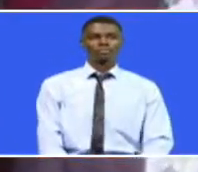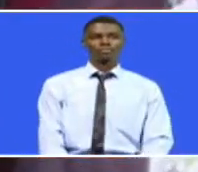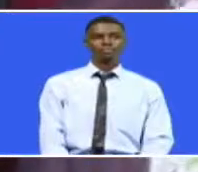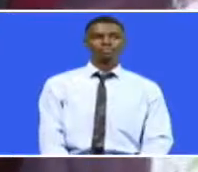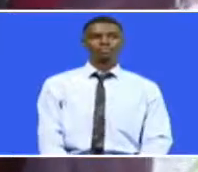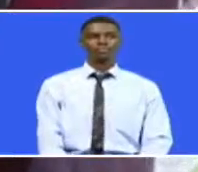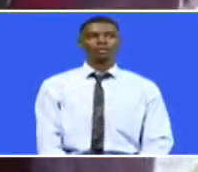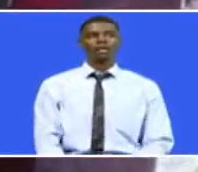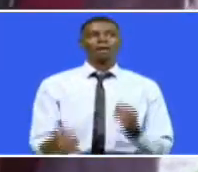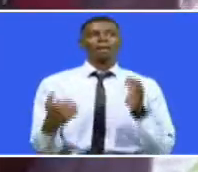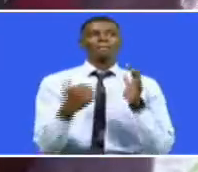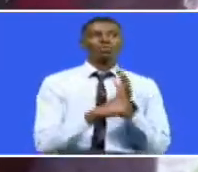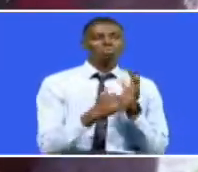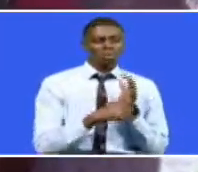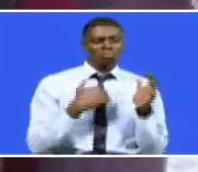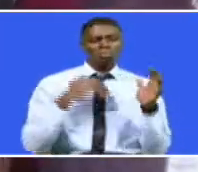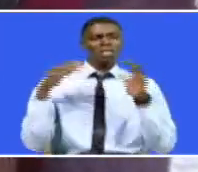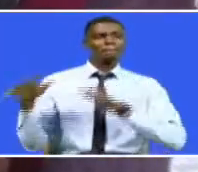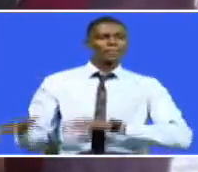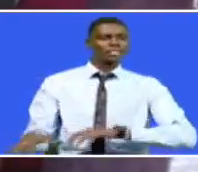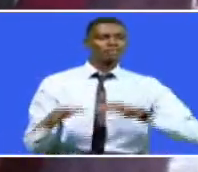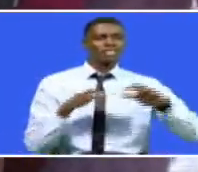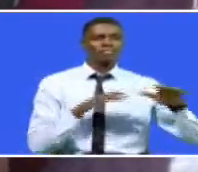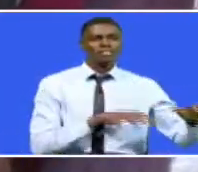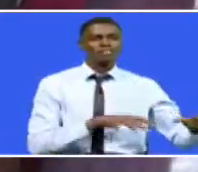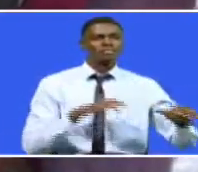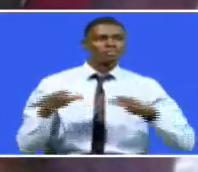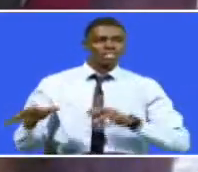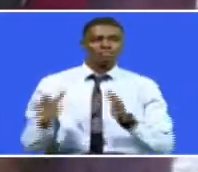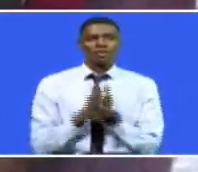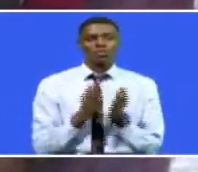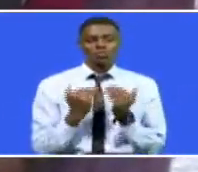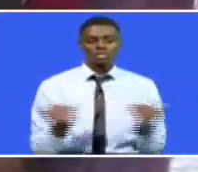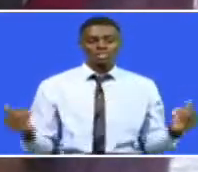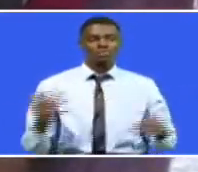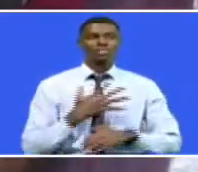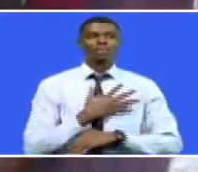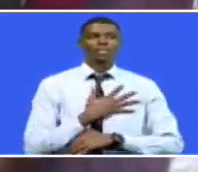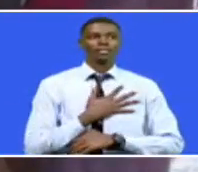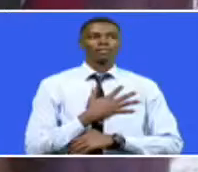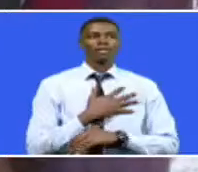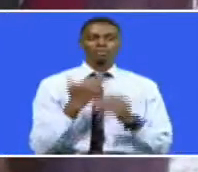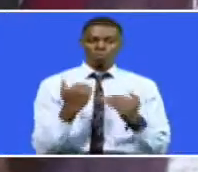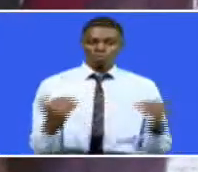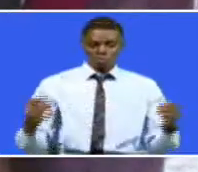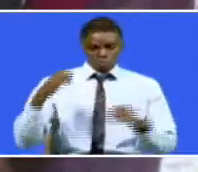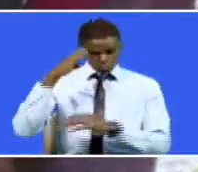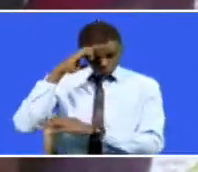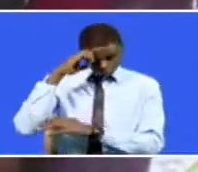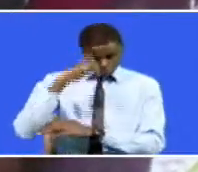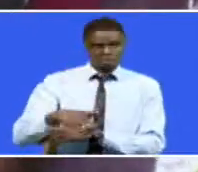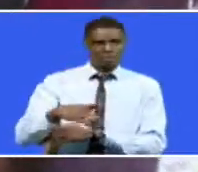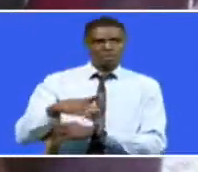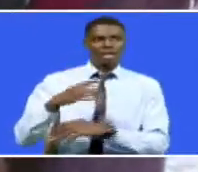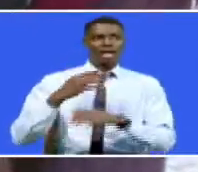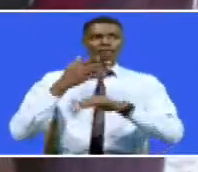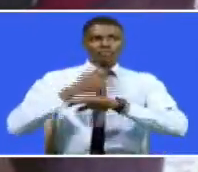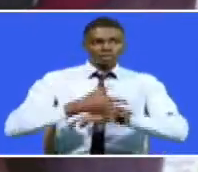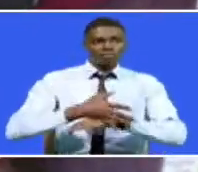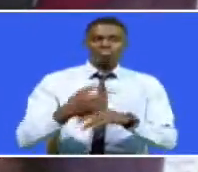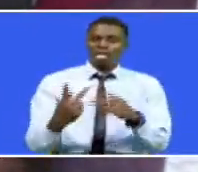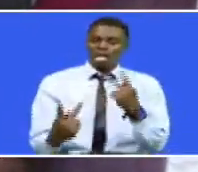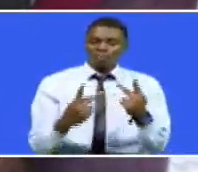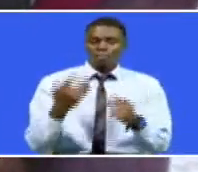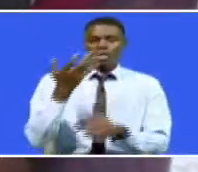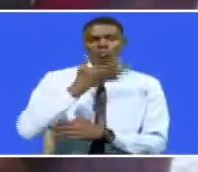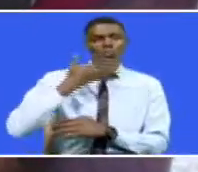Sisi damu ya kuhangaika nikihangaika nataka nihangaike na watoto wangu. Watoto wasome wakitoka huko wapata nimewapikia hata kama